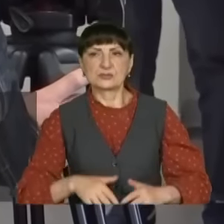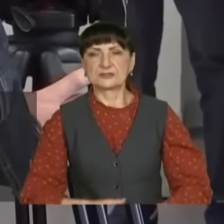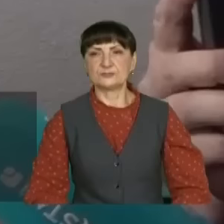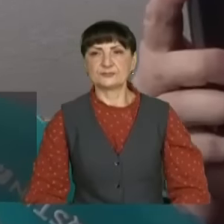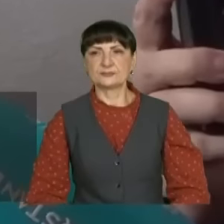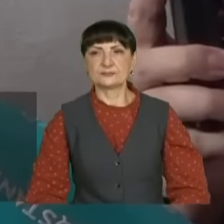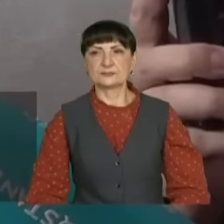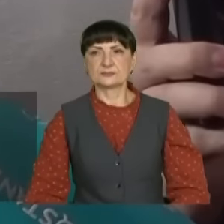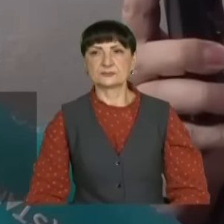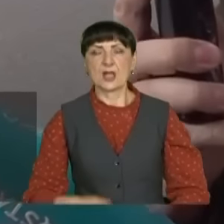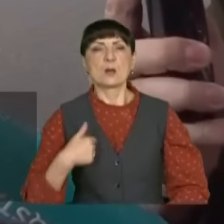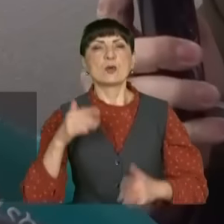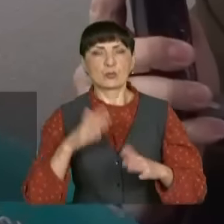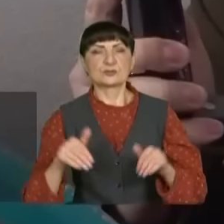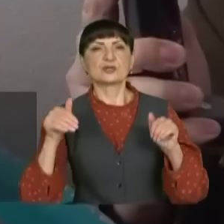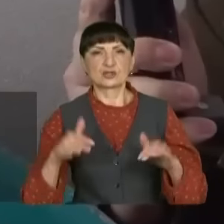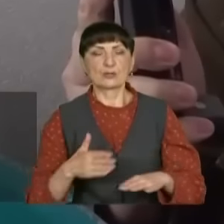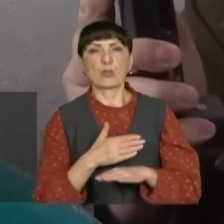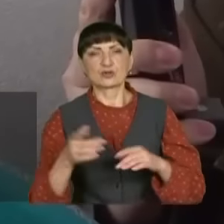решение будем